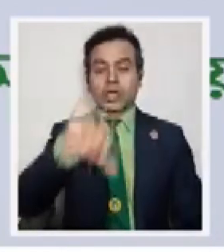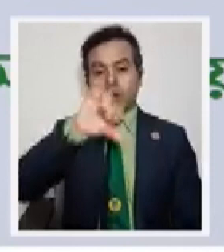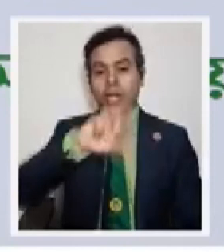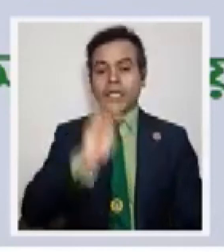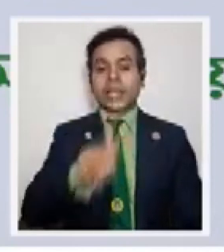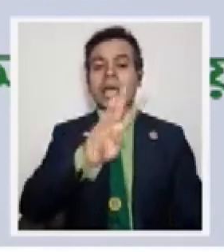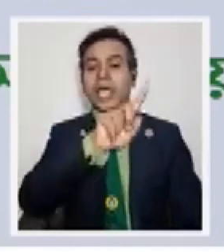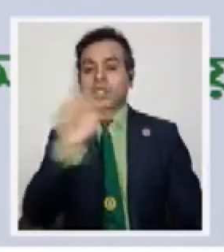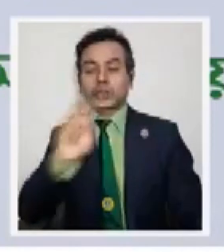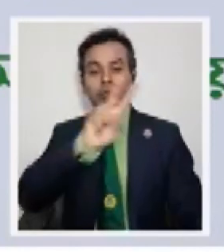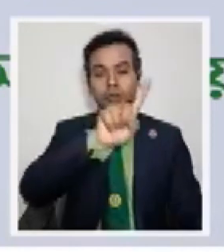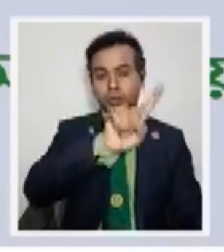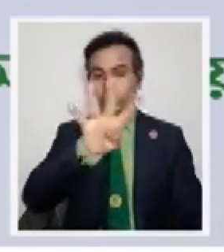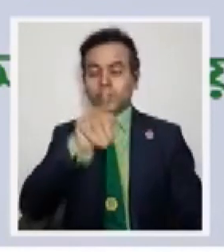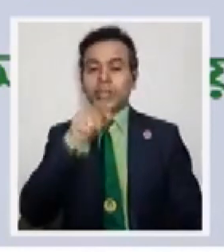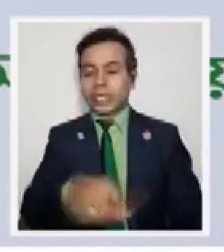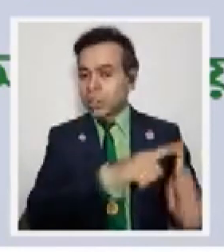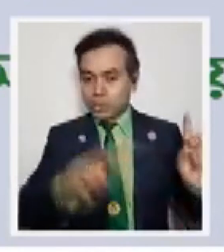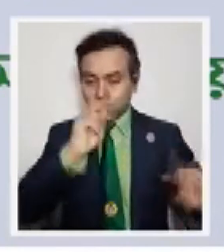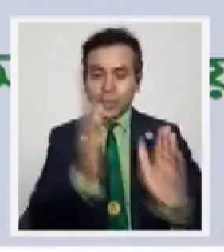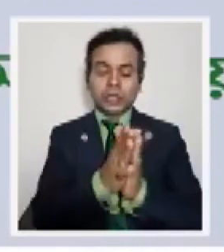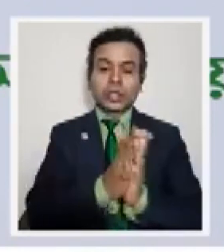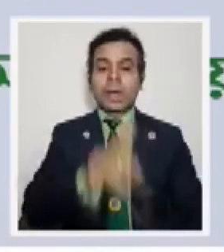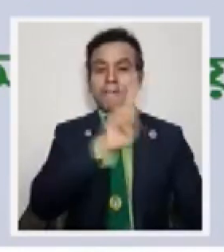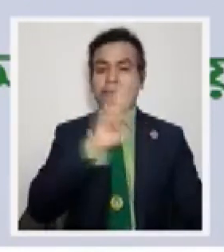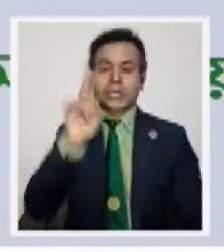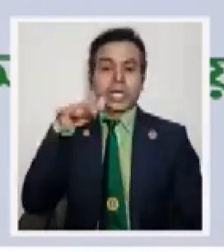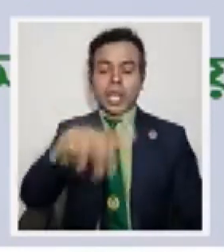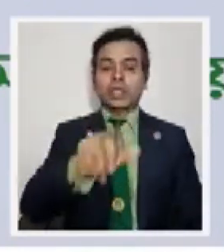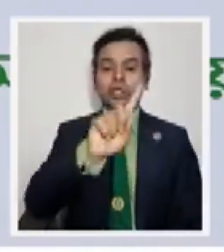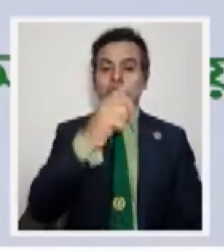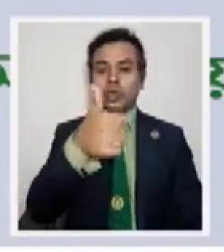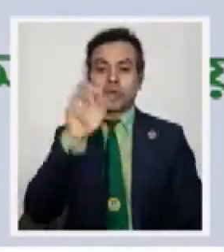ব্যক্তিগত সুরক্ষা সামগ্রী কেন্দ্রীয় ঔষধাগার থেকে প্রাপ্ত তথ্য, এ পর্যন্ত সংগ্রহ